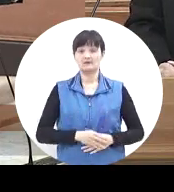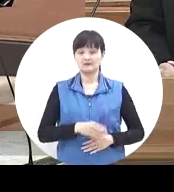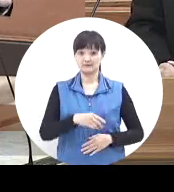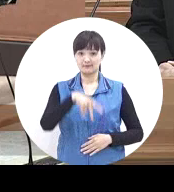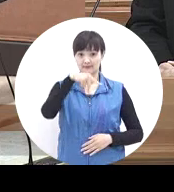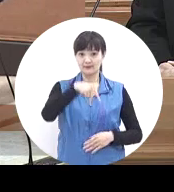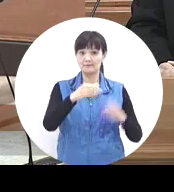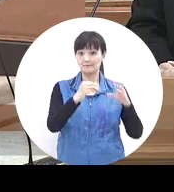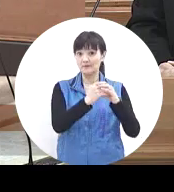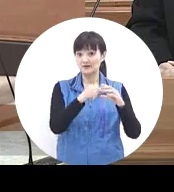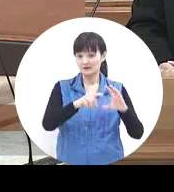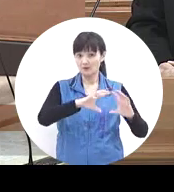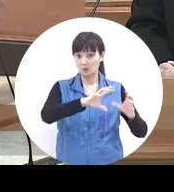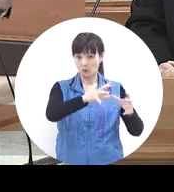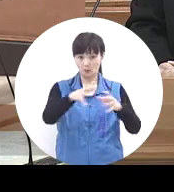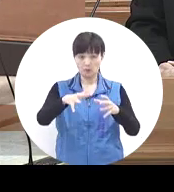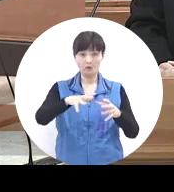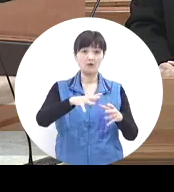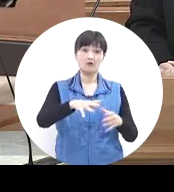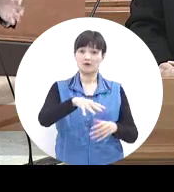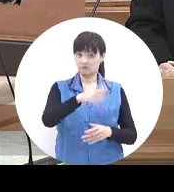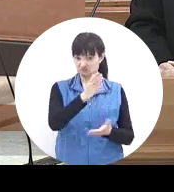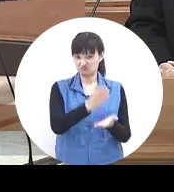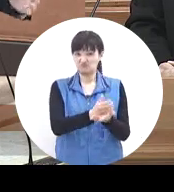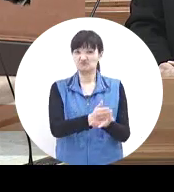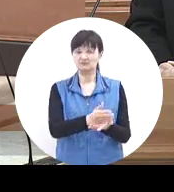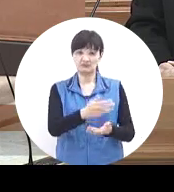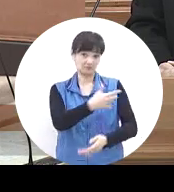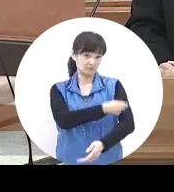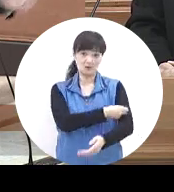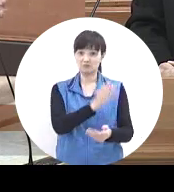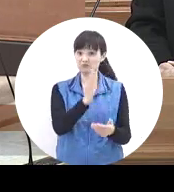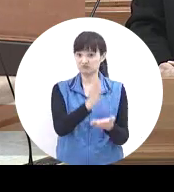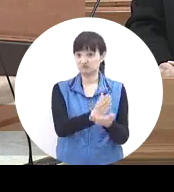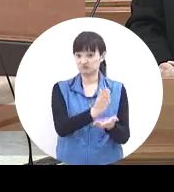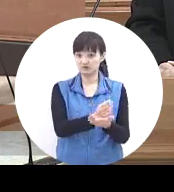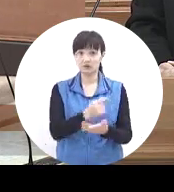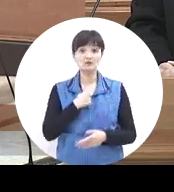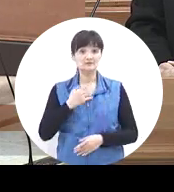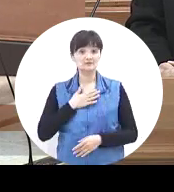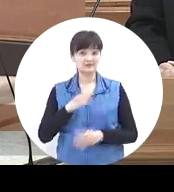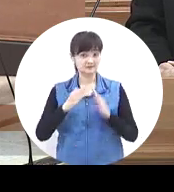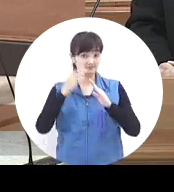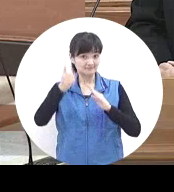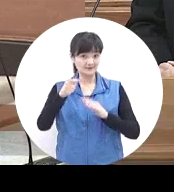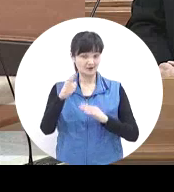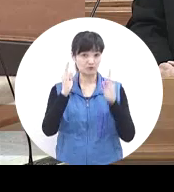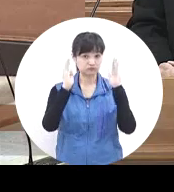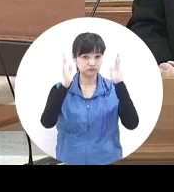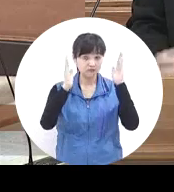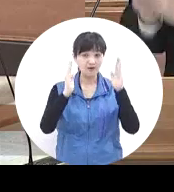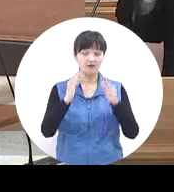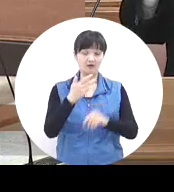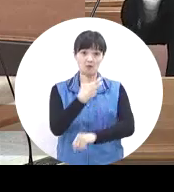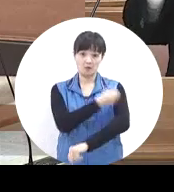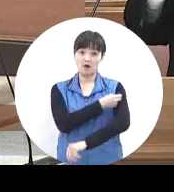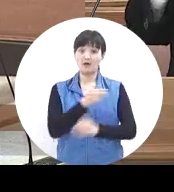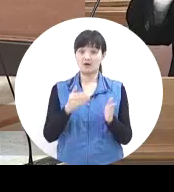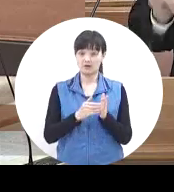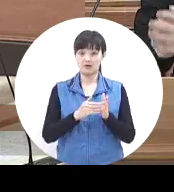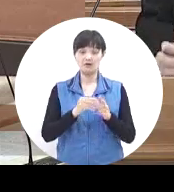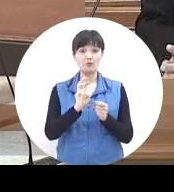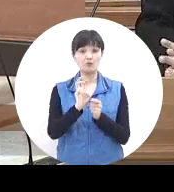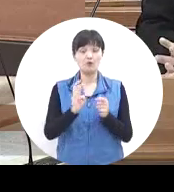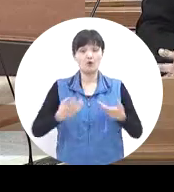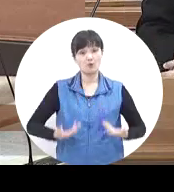为大家都知道市长很认真，然后休息半小时就去跑行程，跑各种的活动。大家怕你身体扛不住、哦、 谢谢议员的